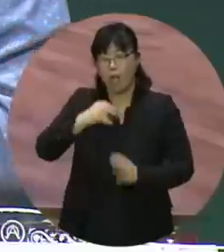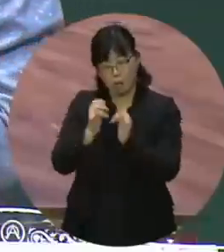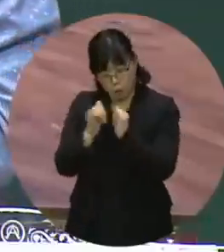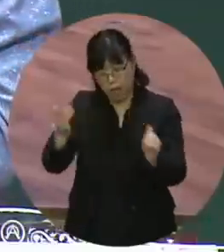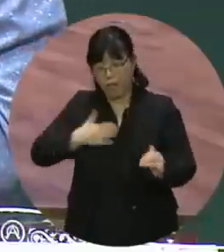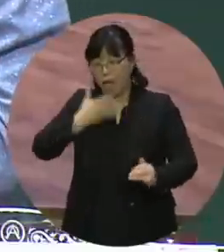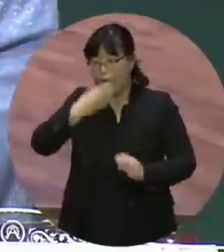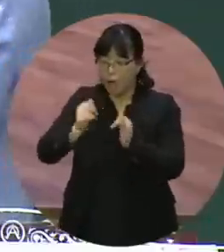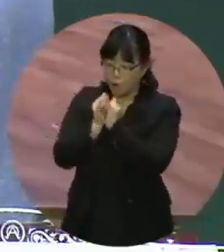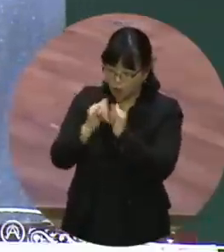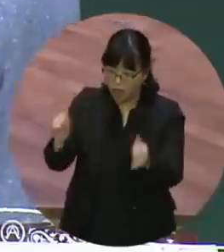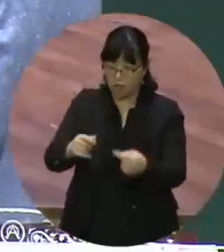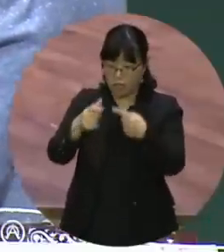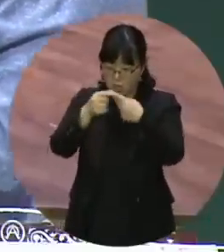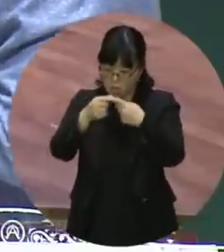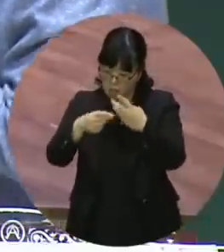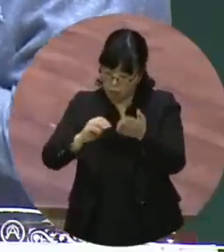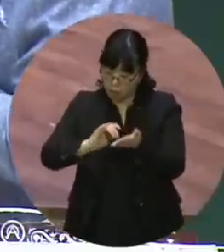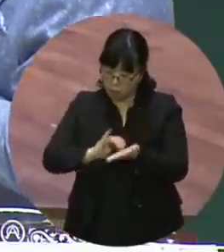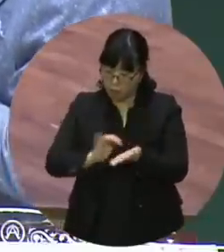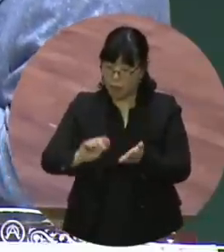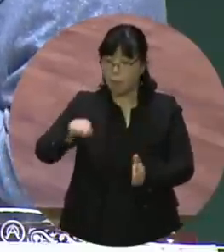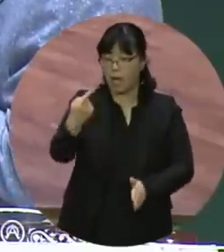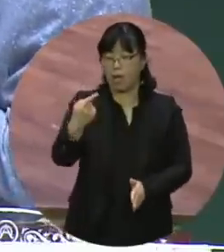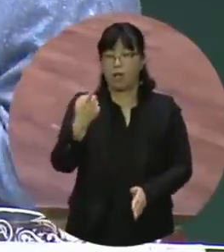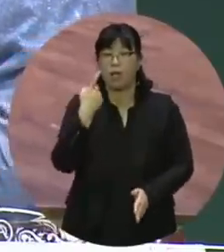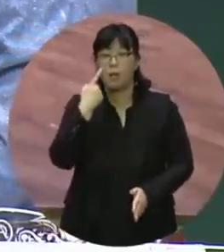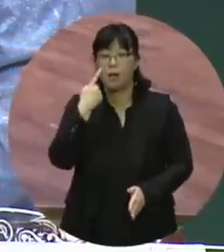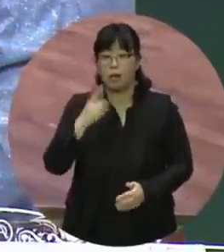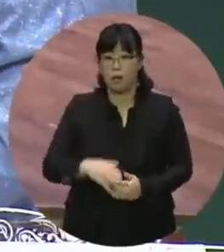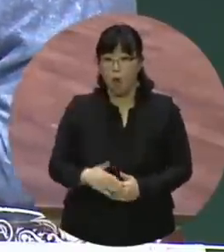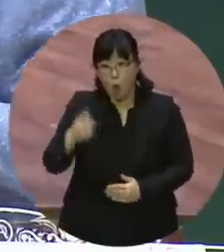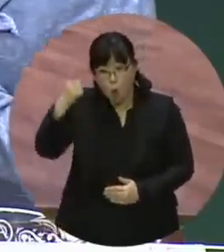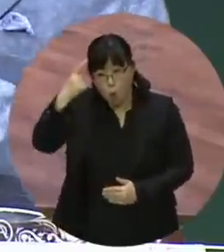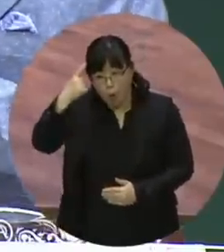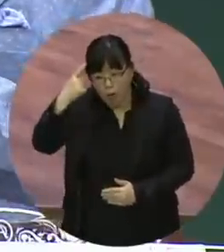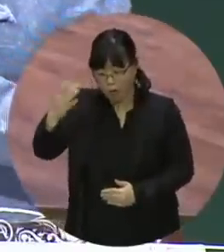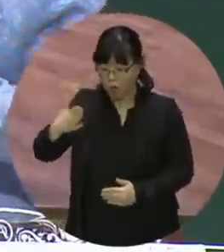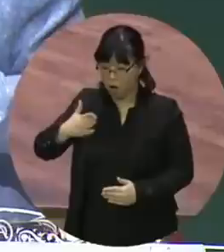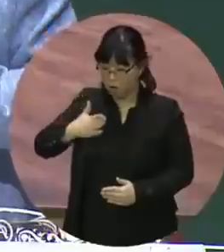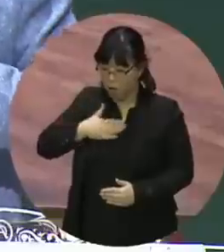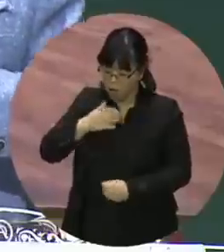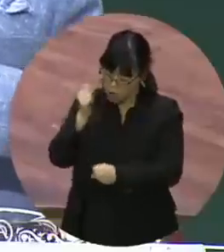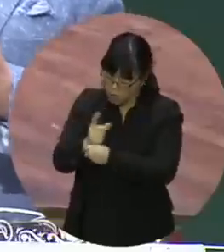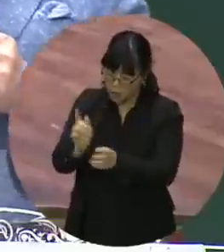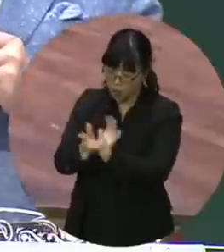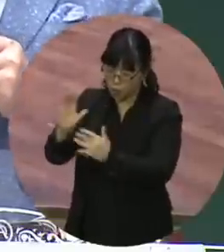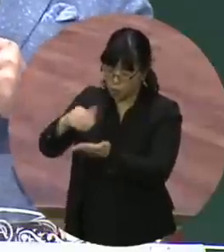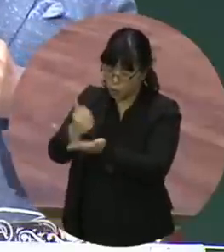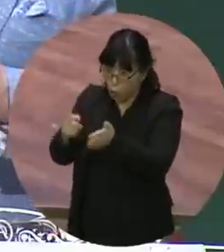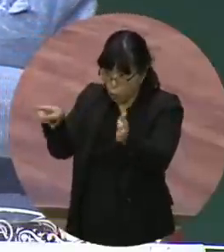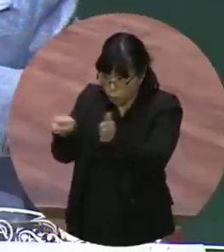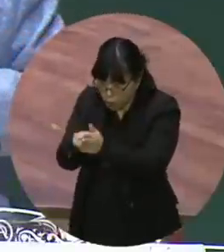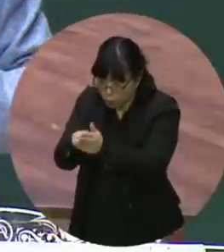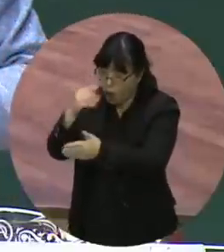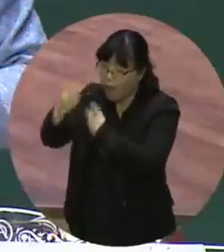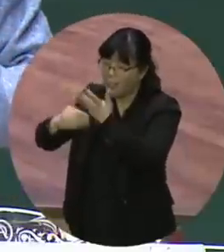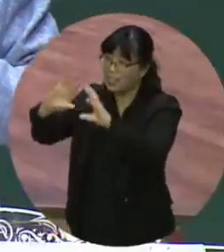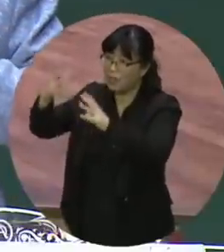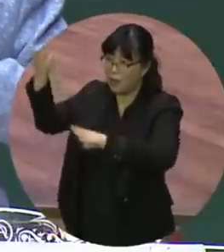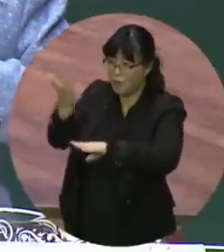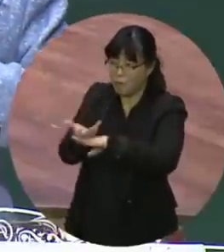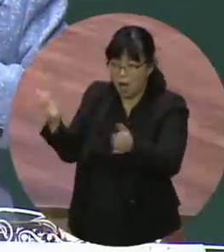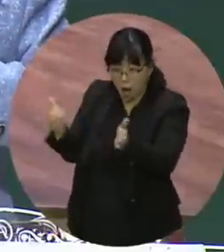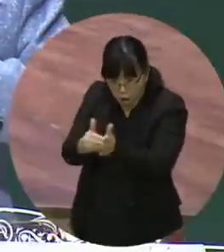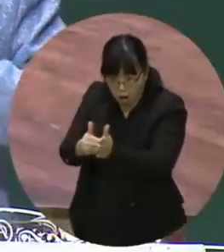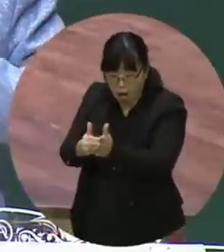하나님 나라 성령 충만. 이 확산하는 방법 내가 누려야 돼. 누려야 돼. 누려야 돼. 최고 누려야 돼.